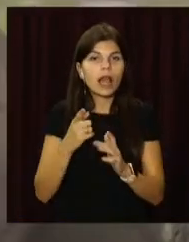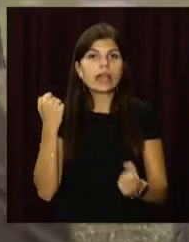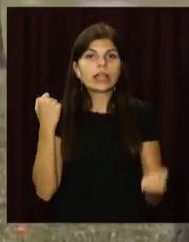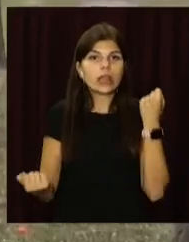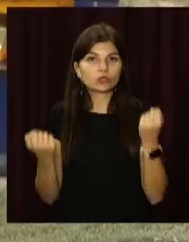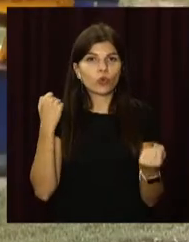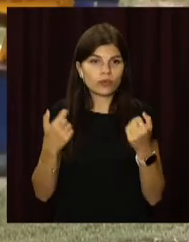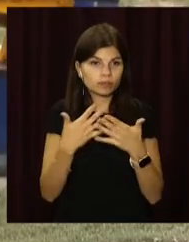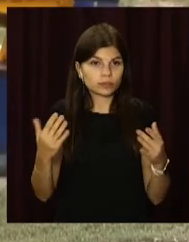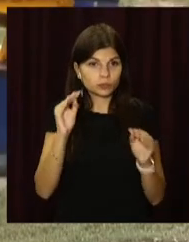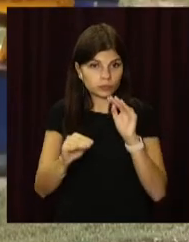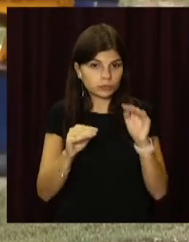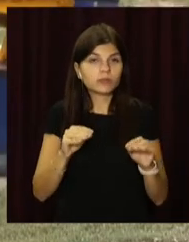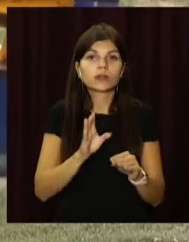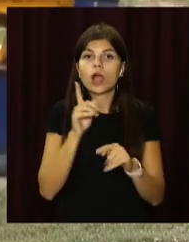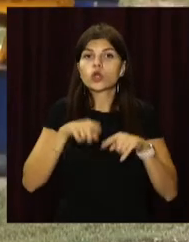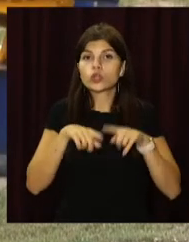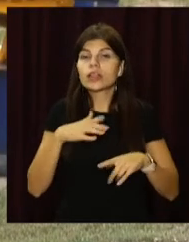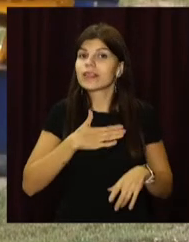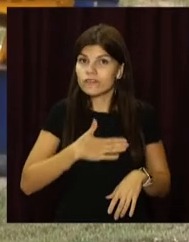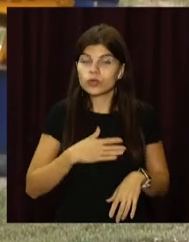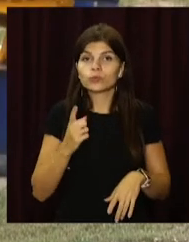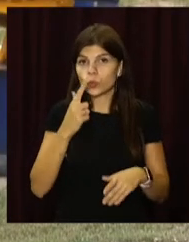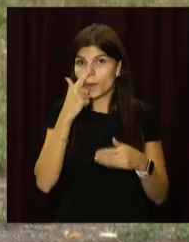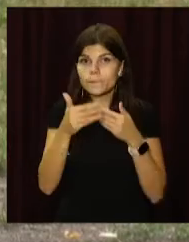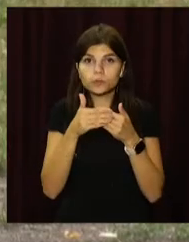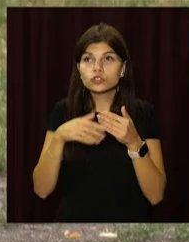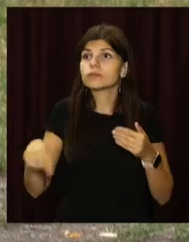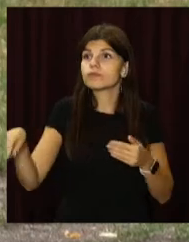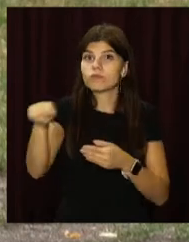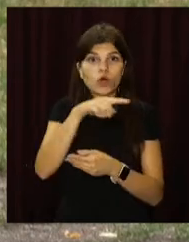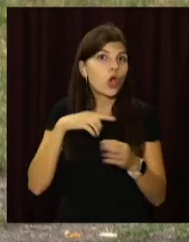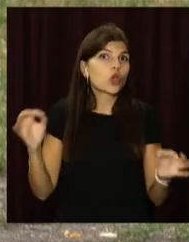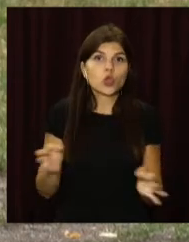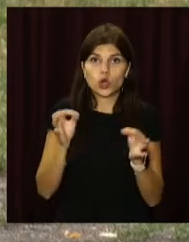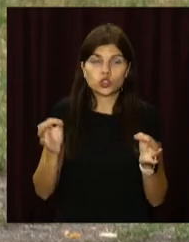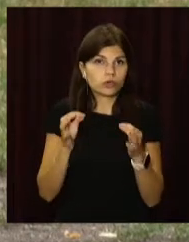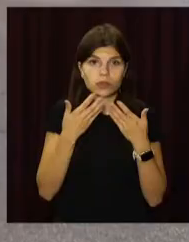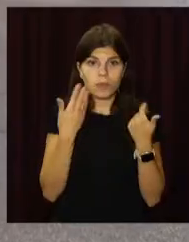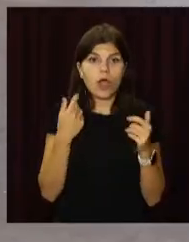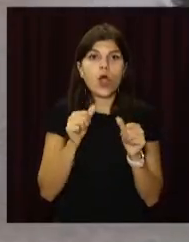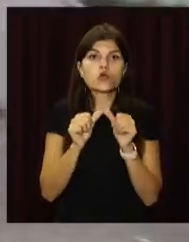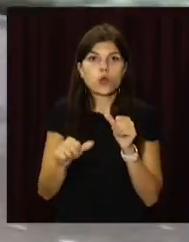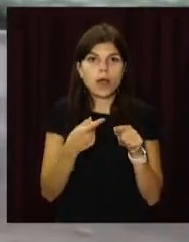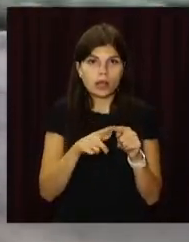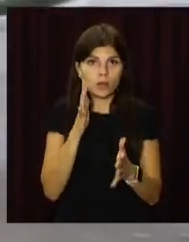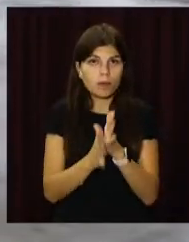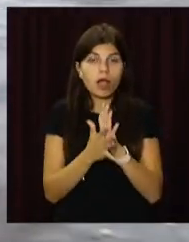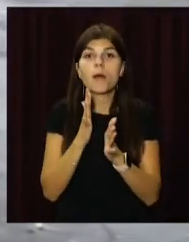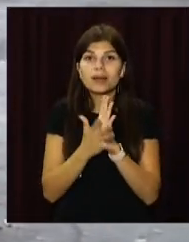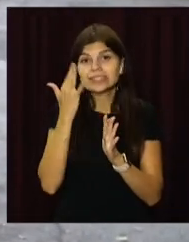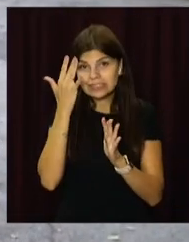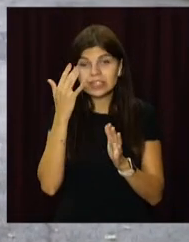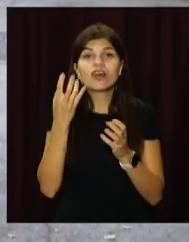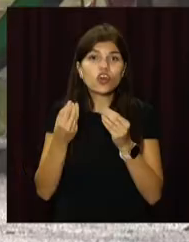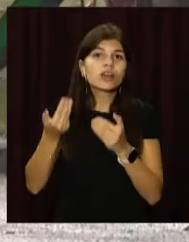тренажери встановлені. Родителі довольні, тому що в ближайшій округі нічого толкового, крім цього парку. Парк хотіли перевести до ладу